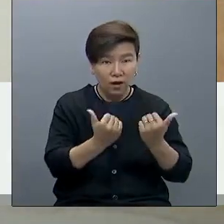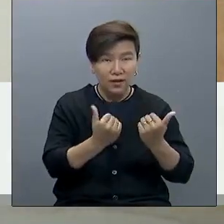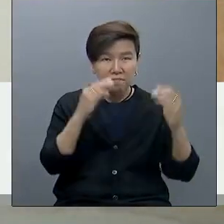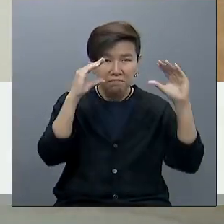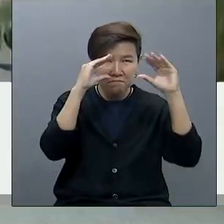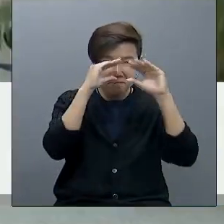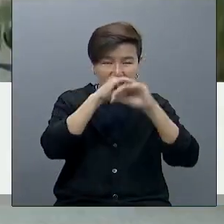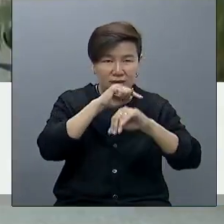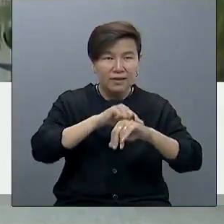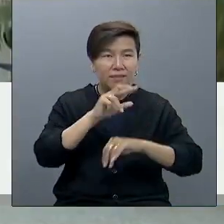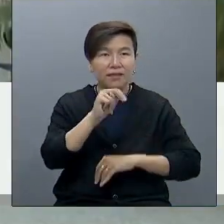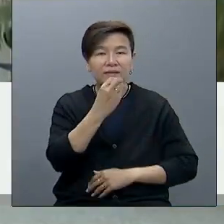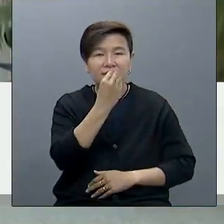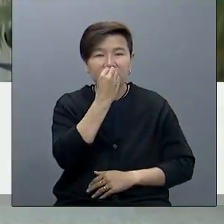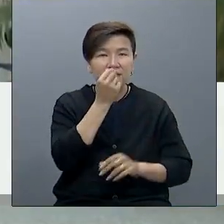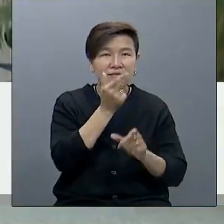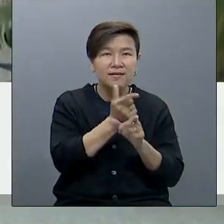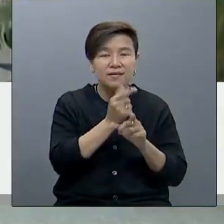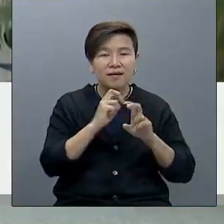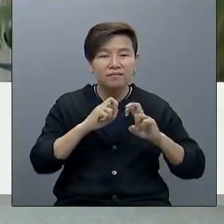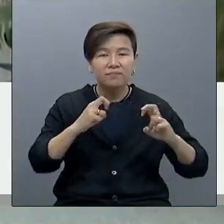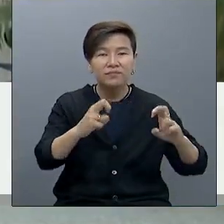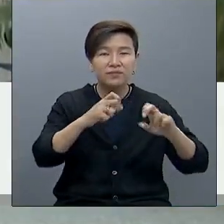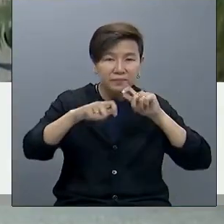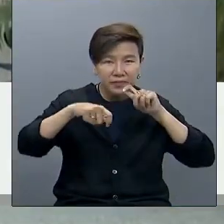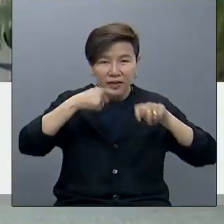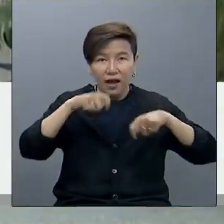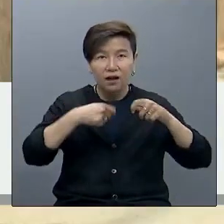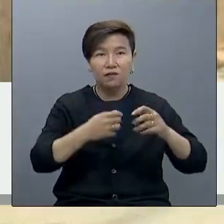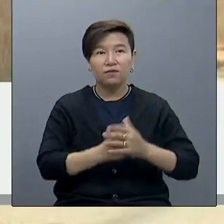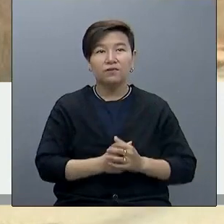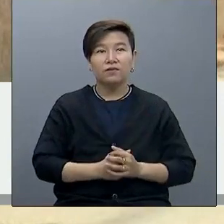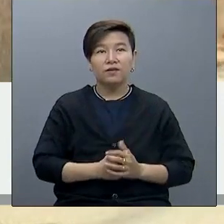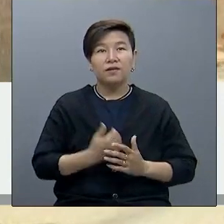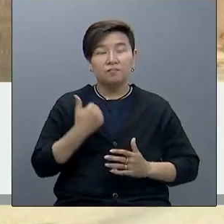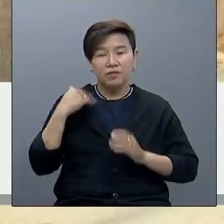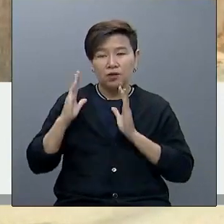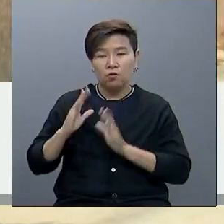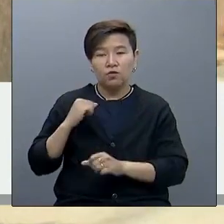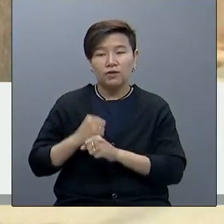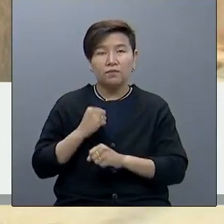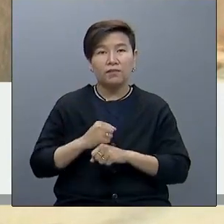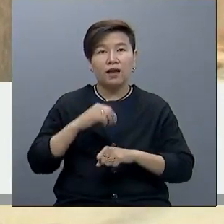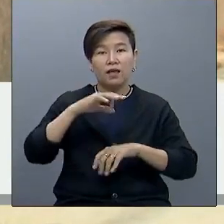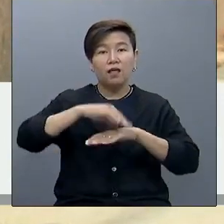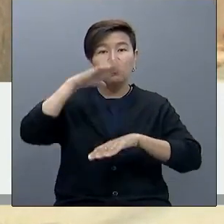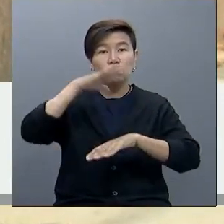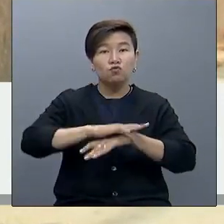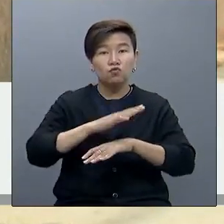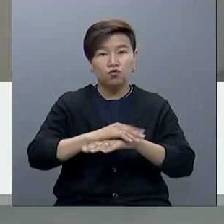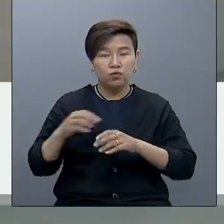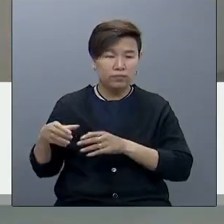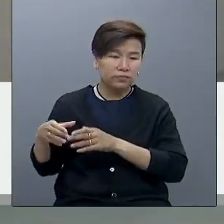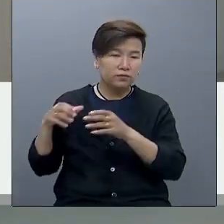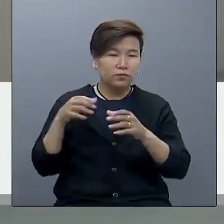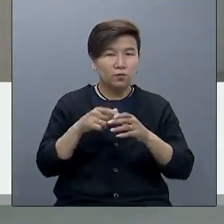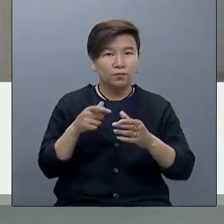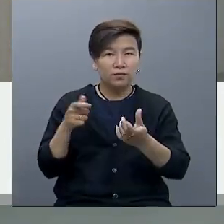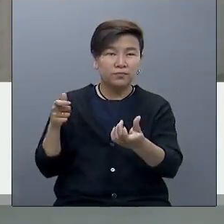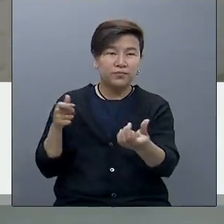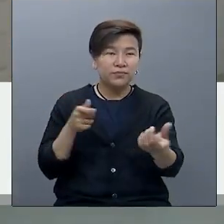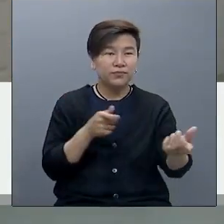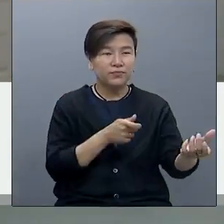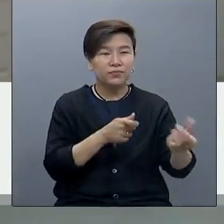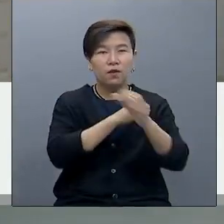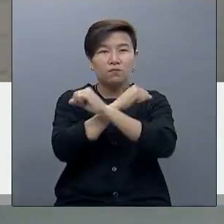ำค่ะขณะที่มีเจ้าหน้าที่เข้าไปฉีดยุงภายในบ้านจันสองล่าค่ะทำให้สื่อมวลชนที่มาเกาะติดบรรยากาศบริเว